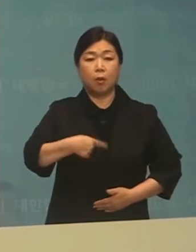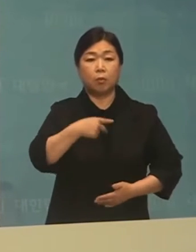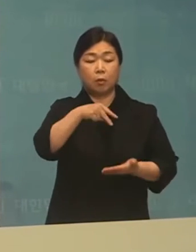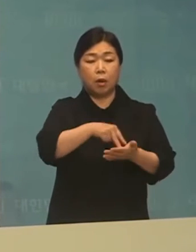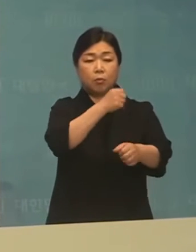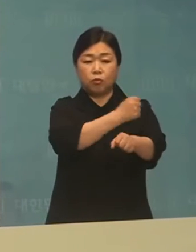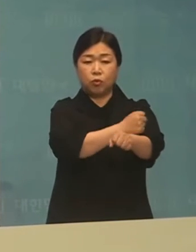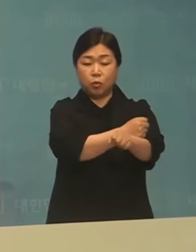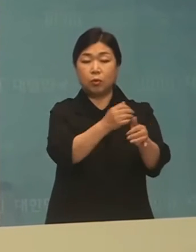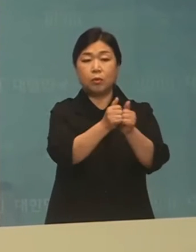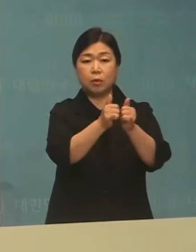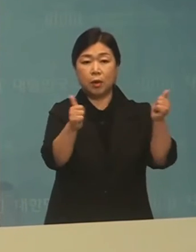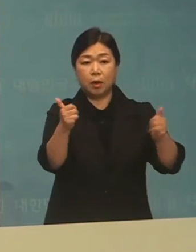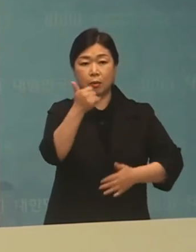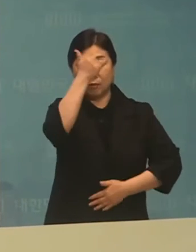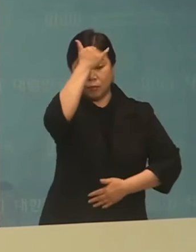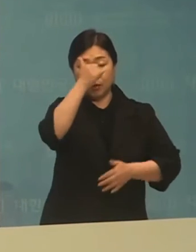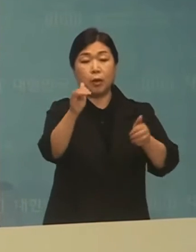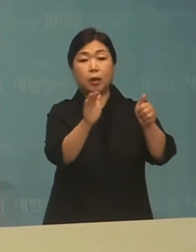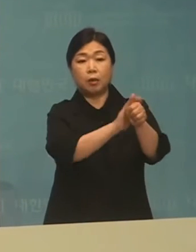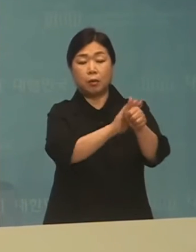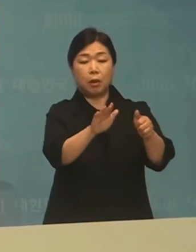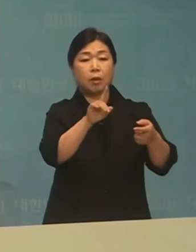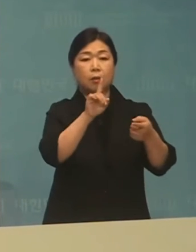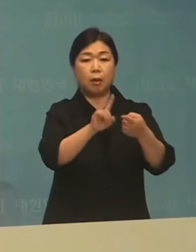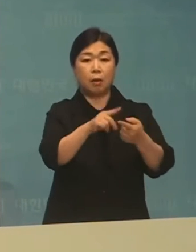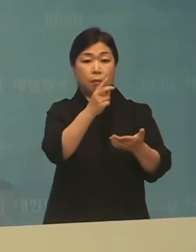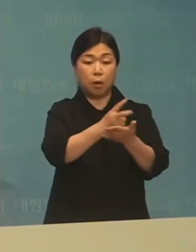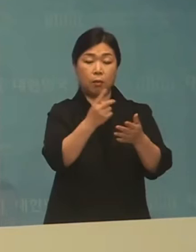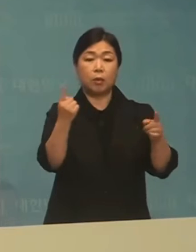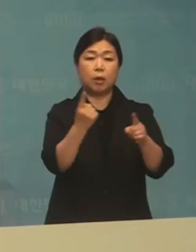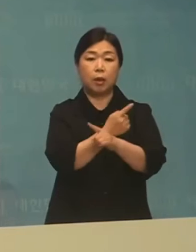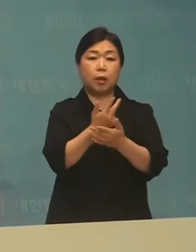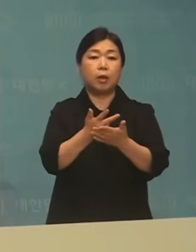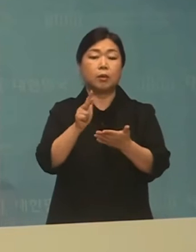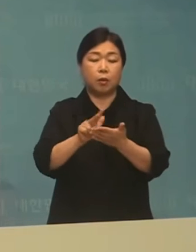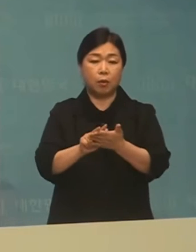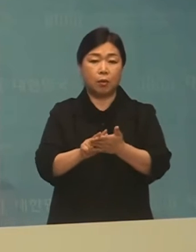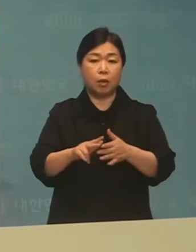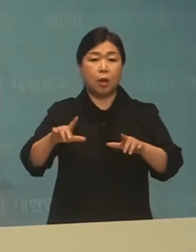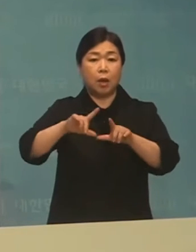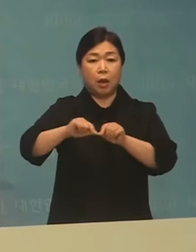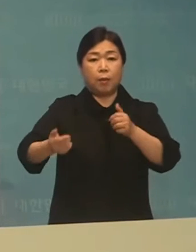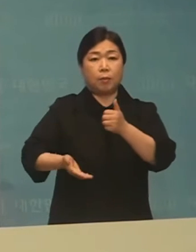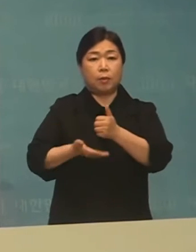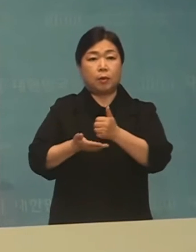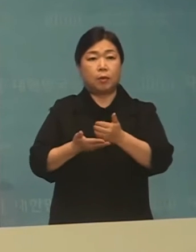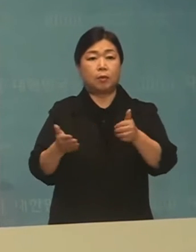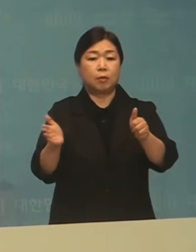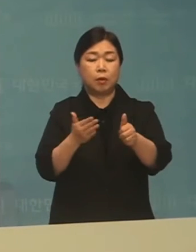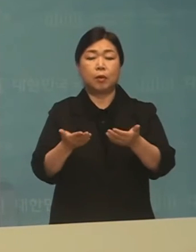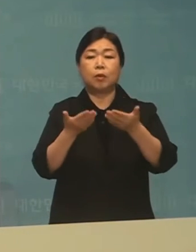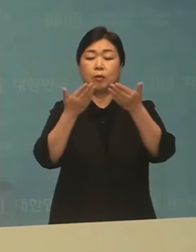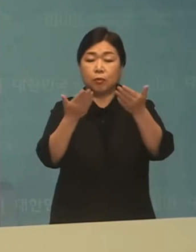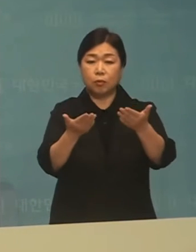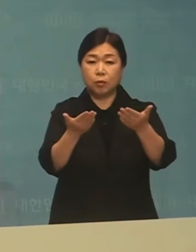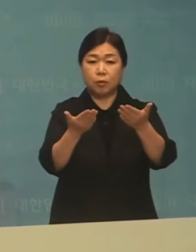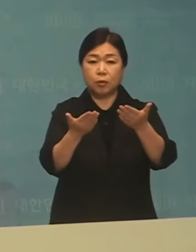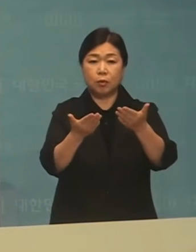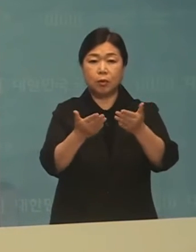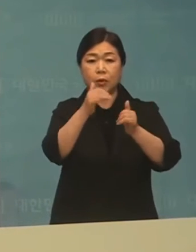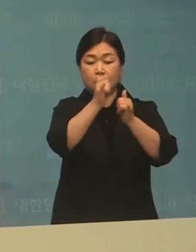독립유공자 예우회관법 개정안, 친일 찬양을 금지하는 역사 왜곡 처벌법안이